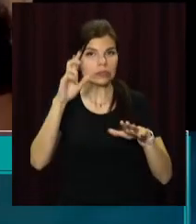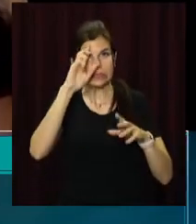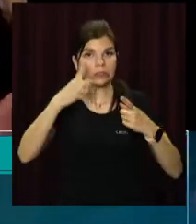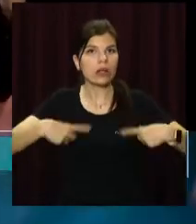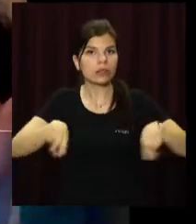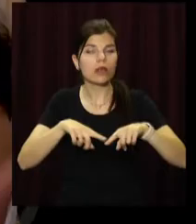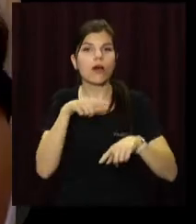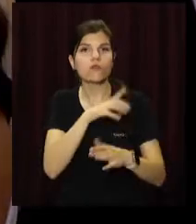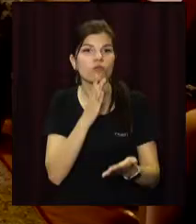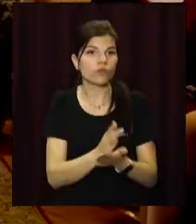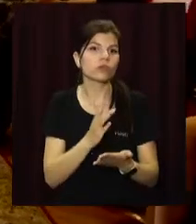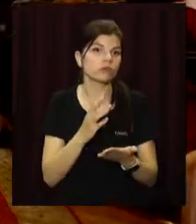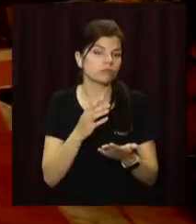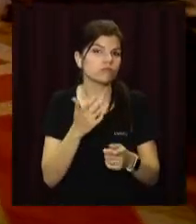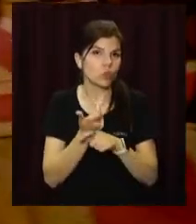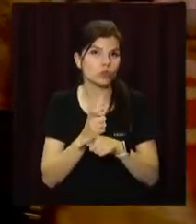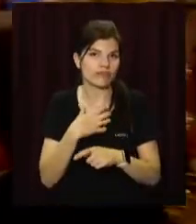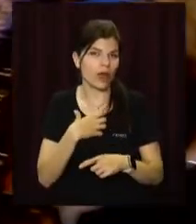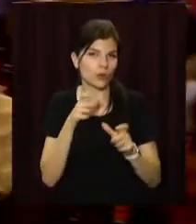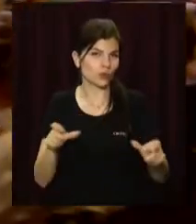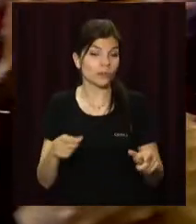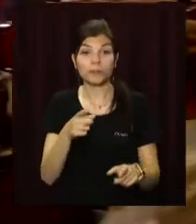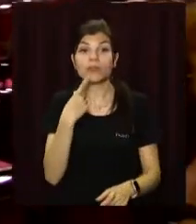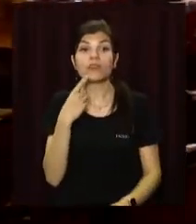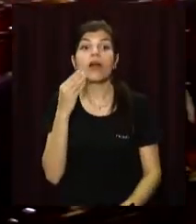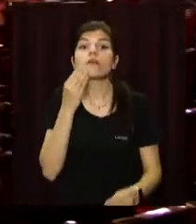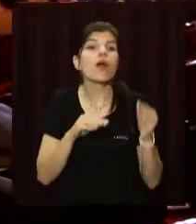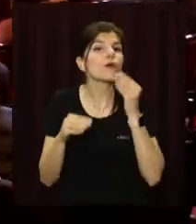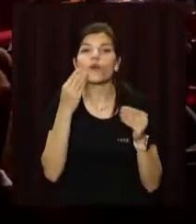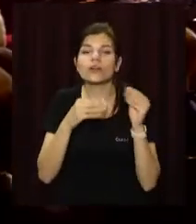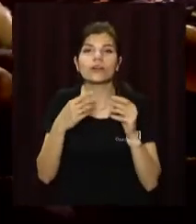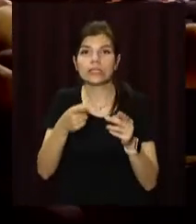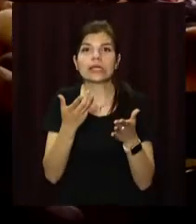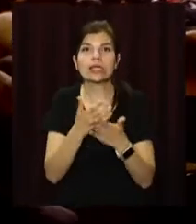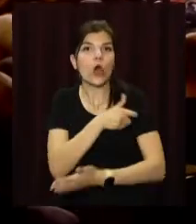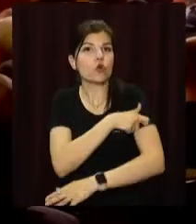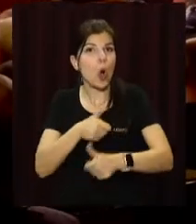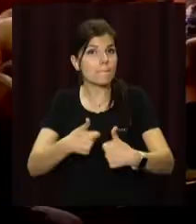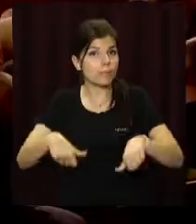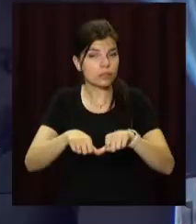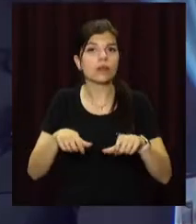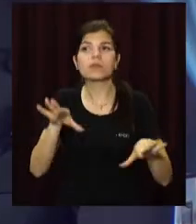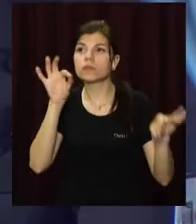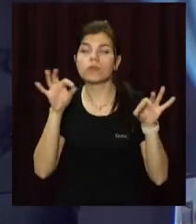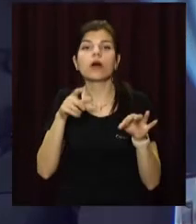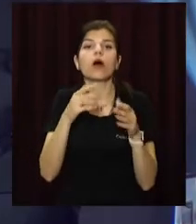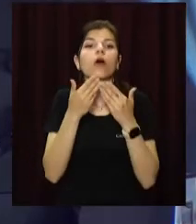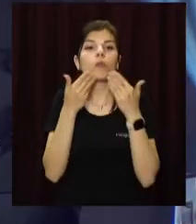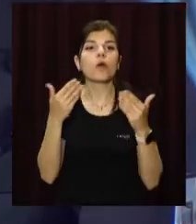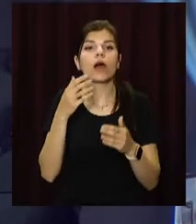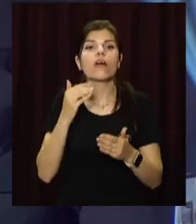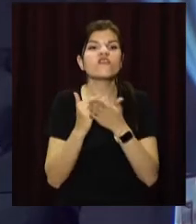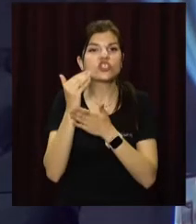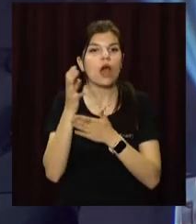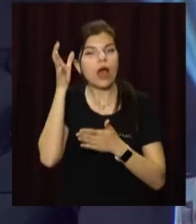є своєобразним флагом. Серед сотень претендентів кращих з кращих обирає спеціальна комісія. Останнє слово за Вищою